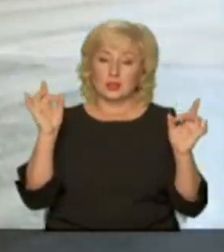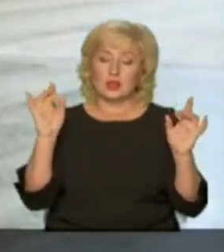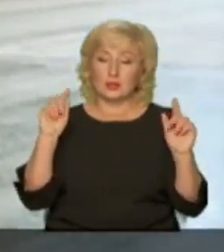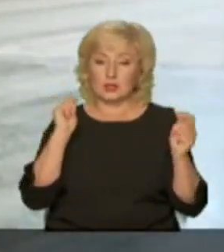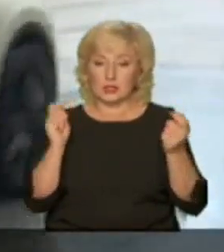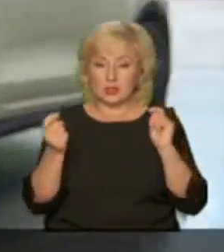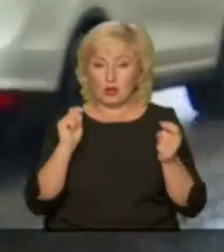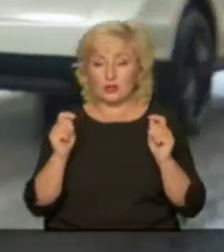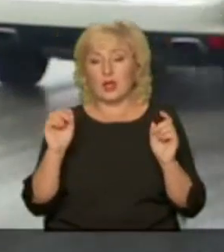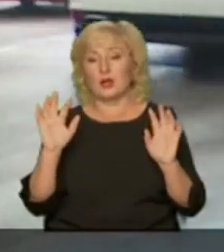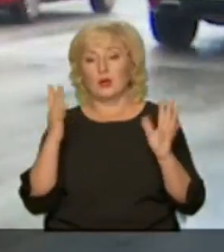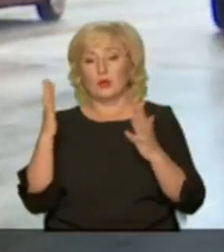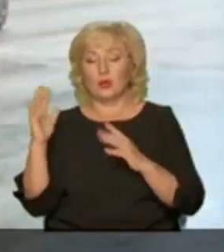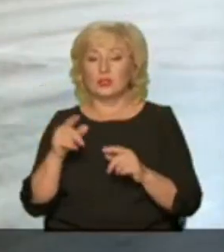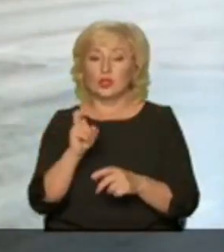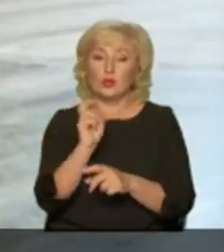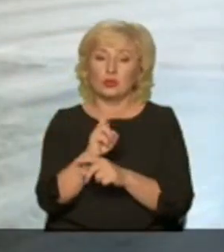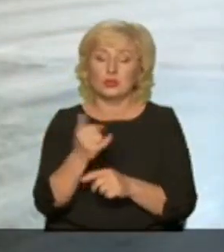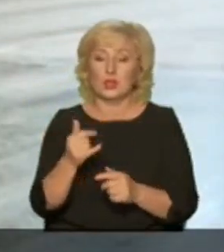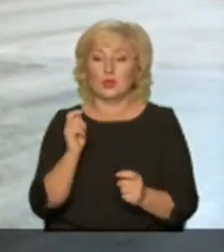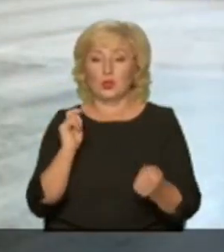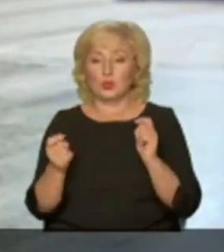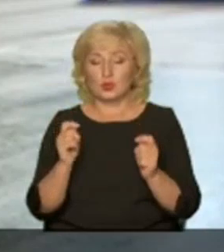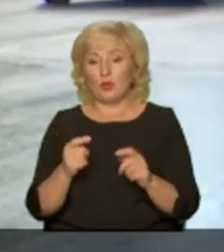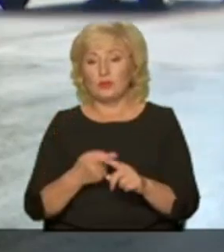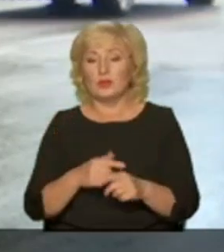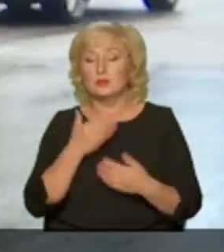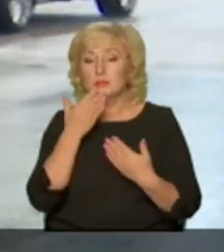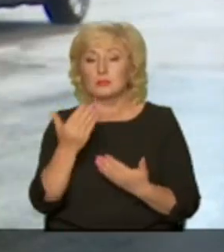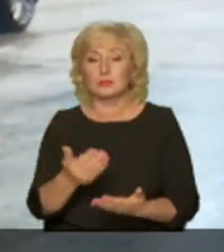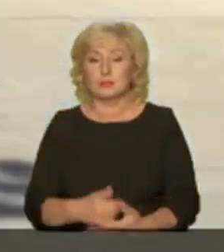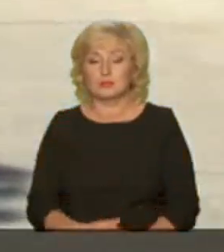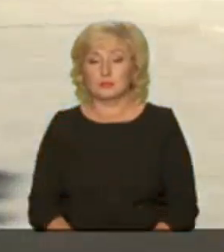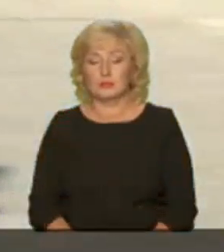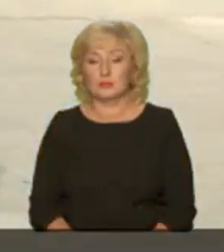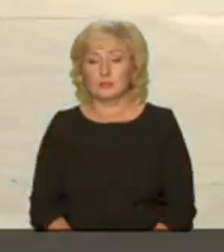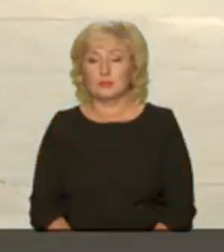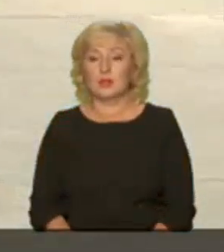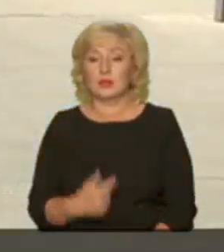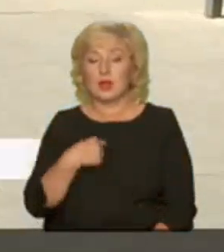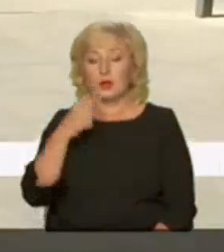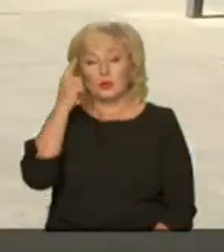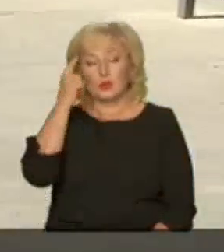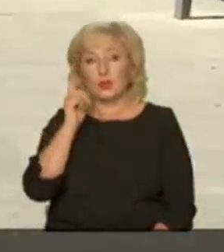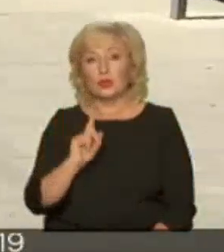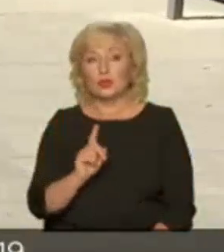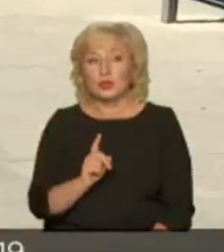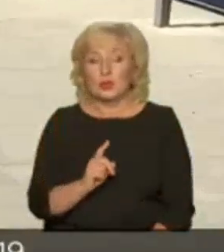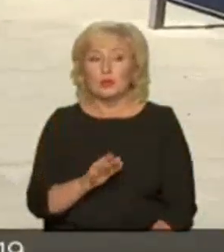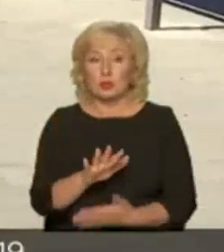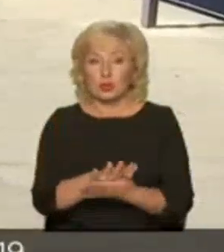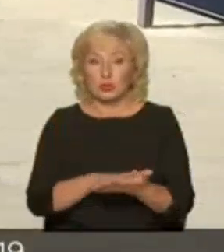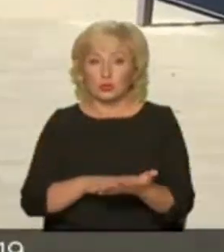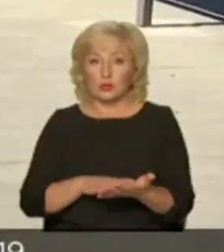вони зараз на тусовки. Давайте послухаємо, що ж нам сказали вони. Я думаю, що